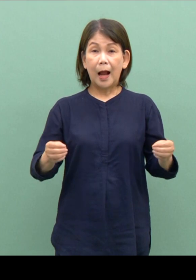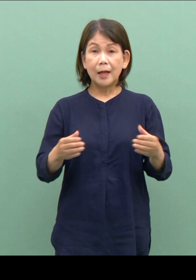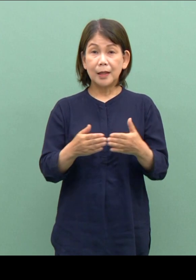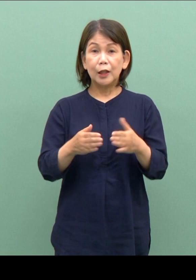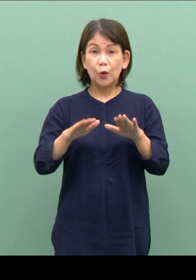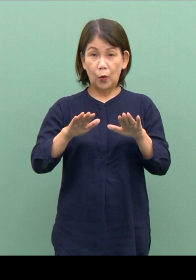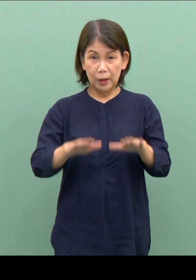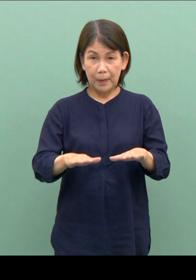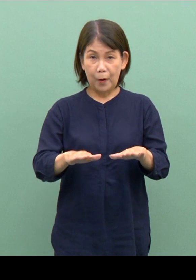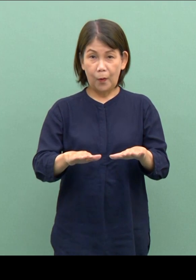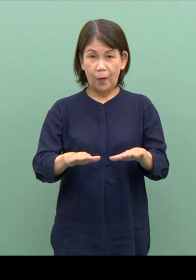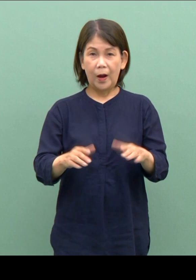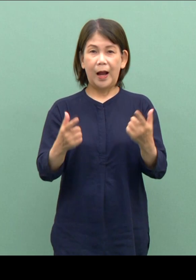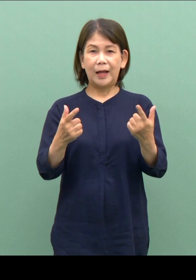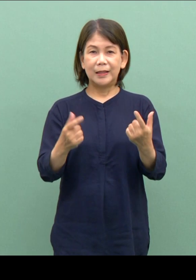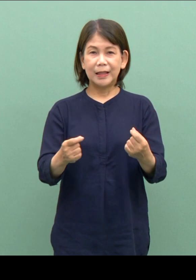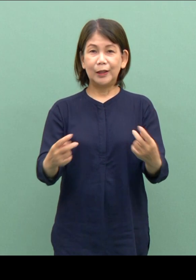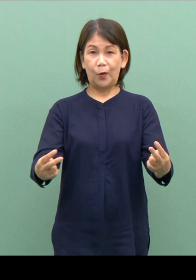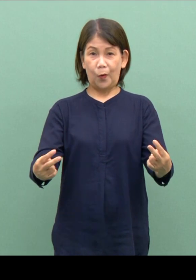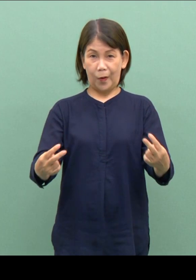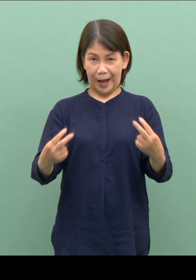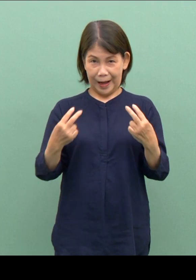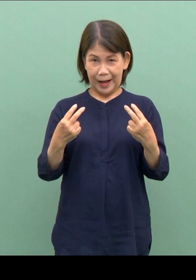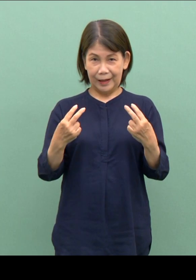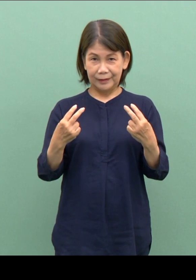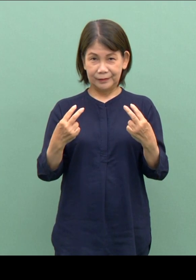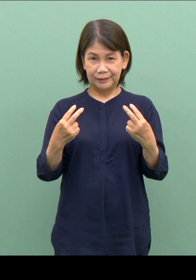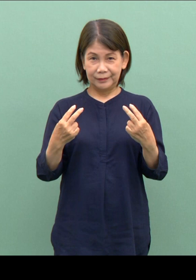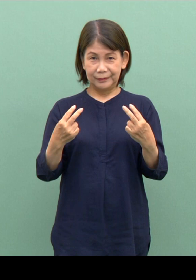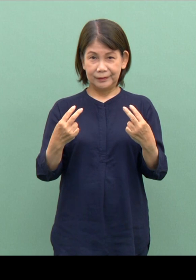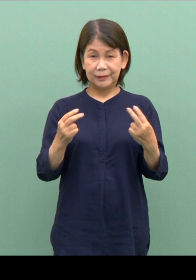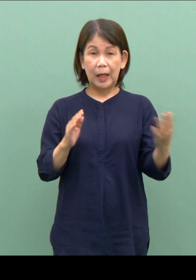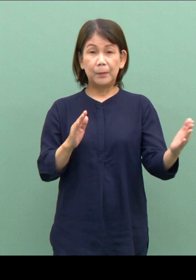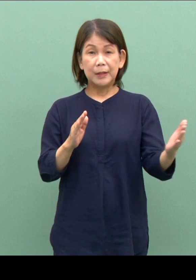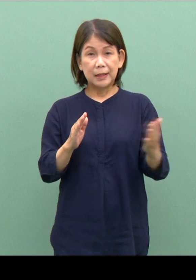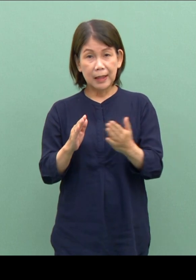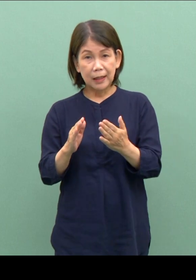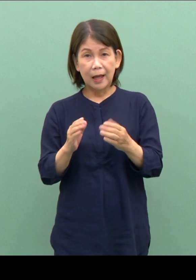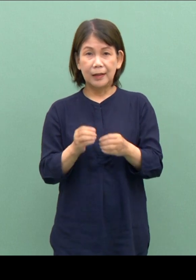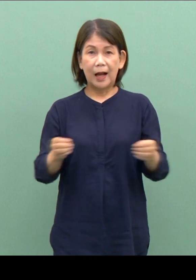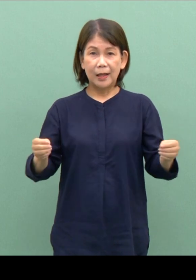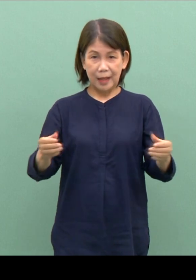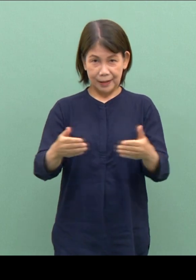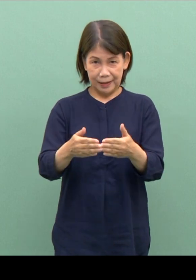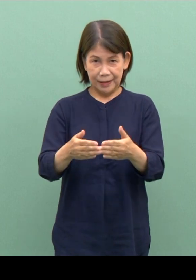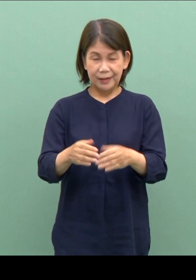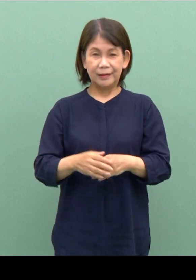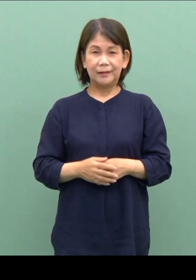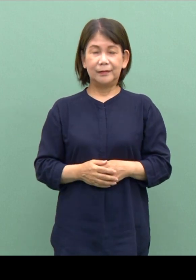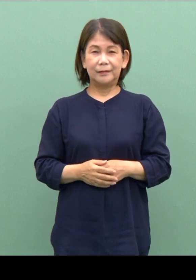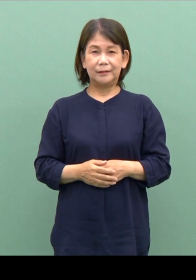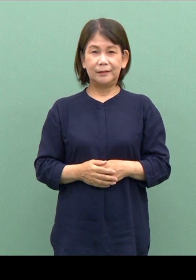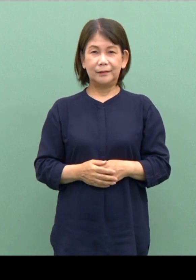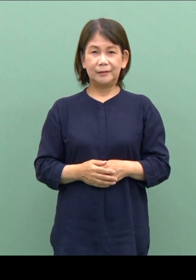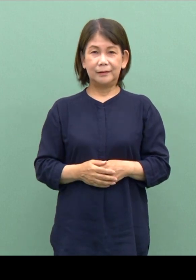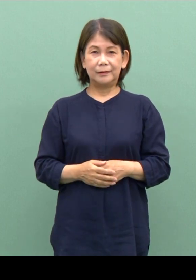長崎の今をしかとご覧あれ。 身近な長崎。